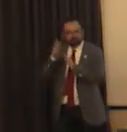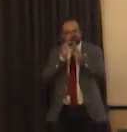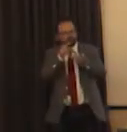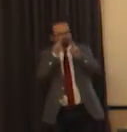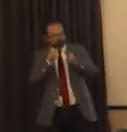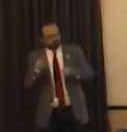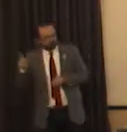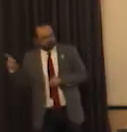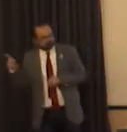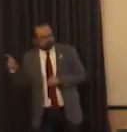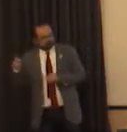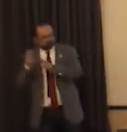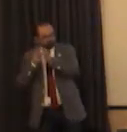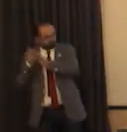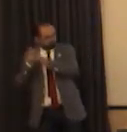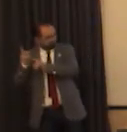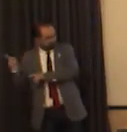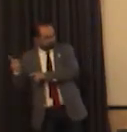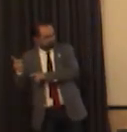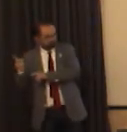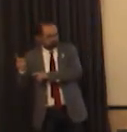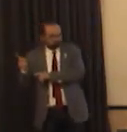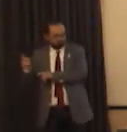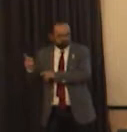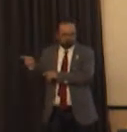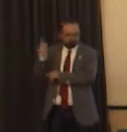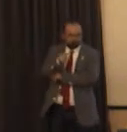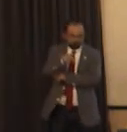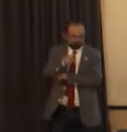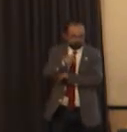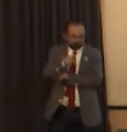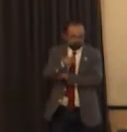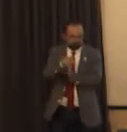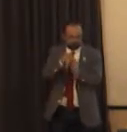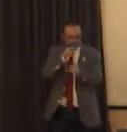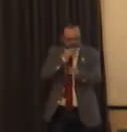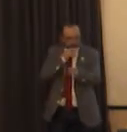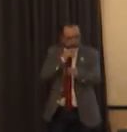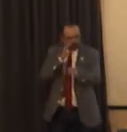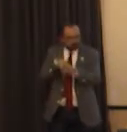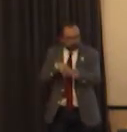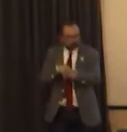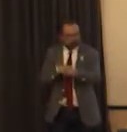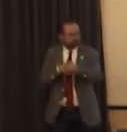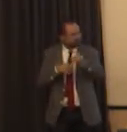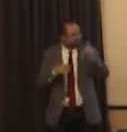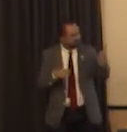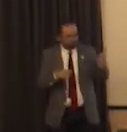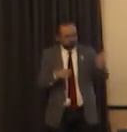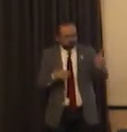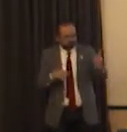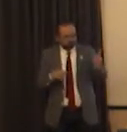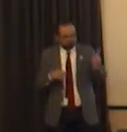Perdó, m'he deixat de dir que ell signarà en internacional, en sistema de signes internacional, hi haurà